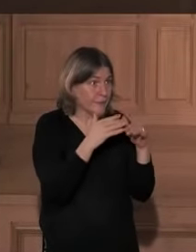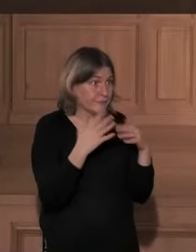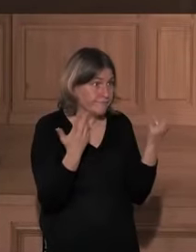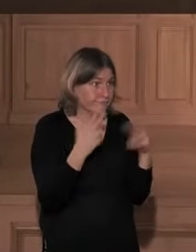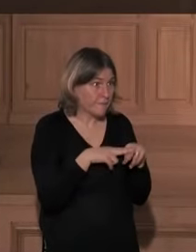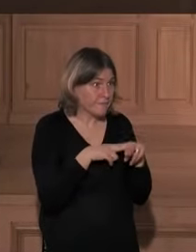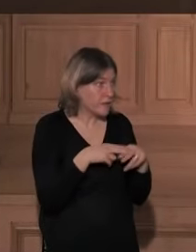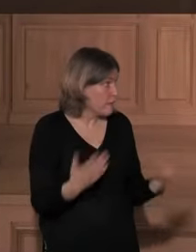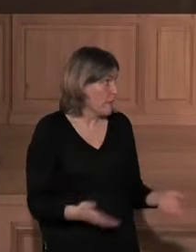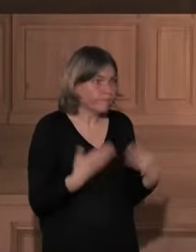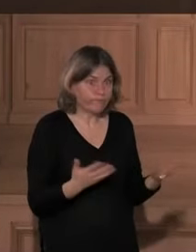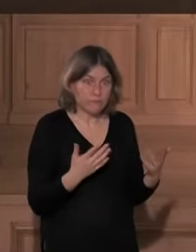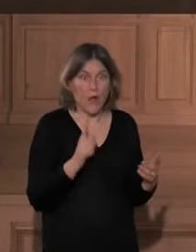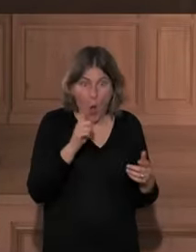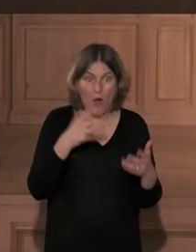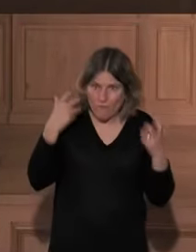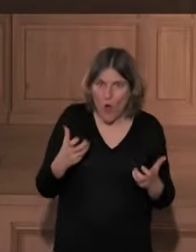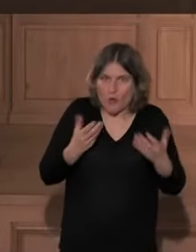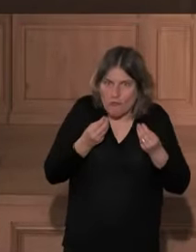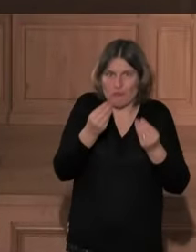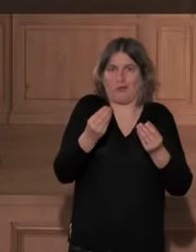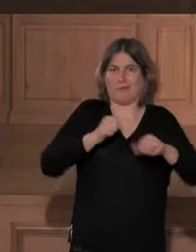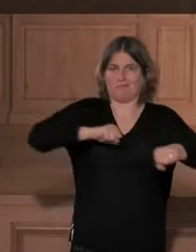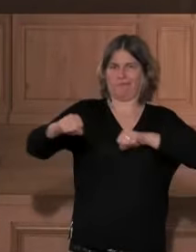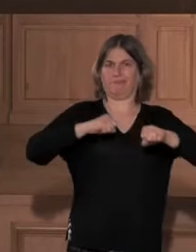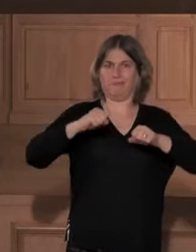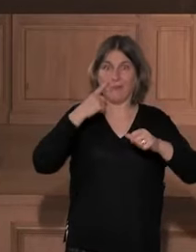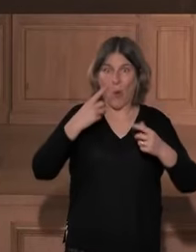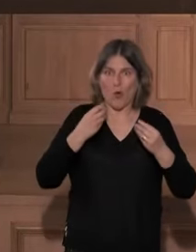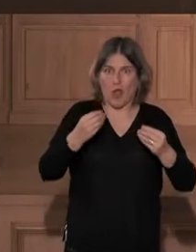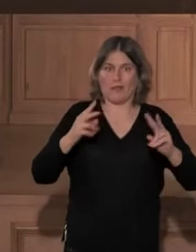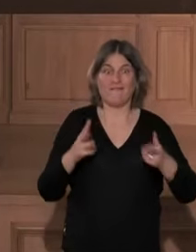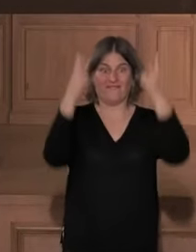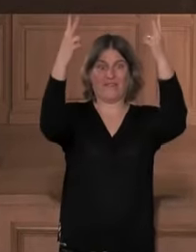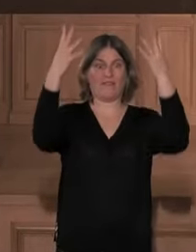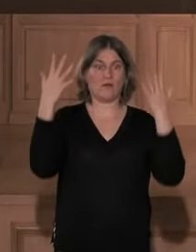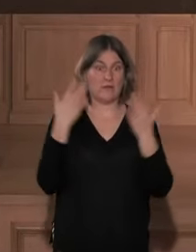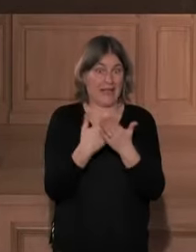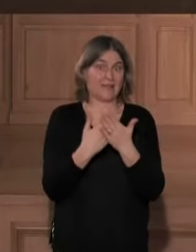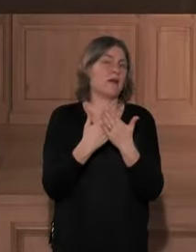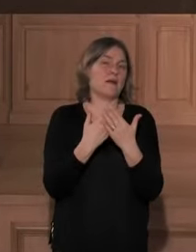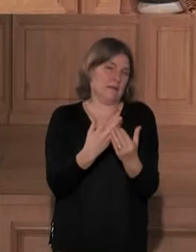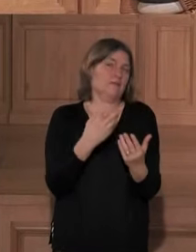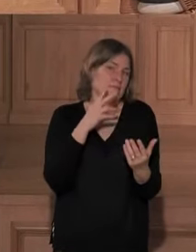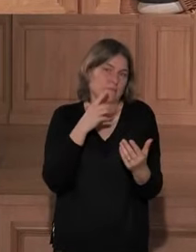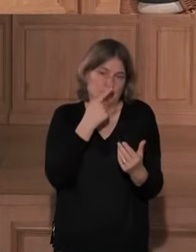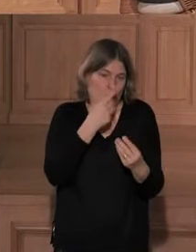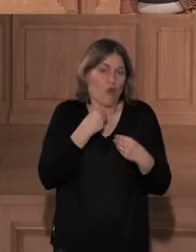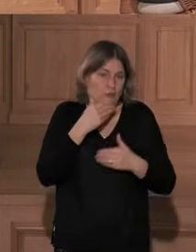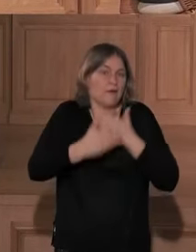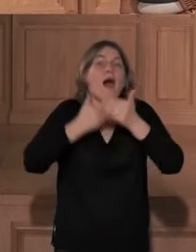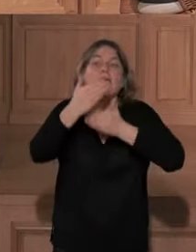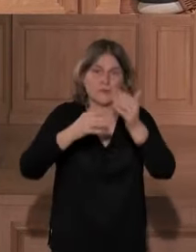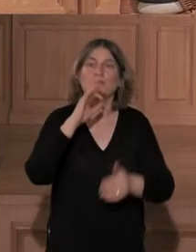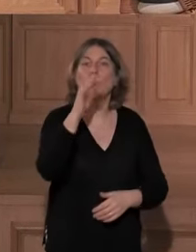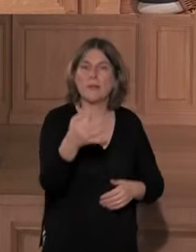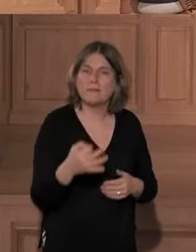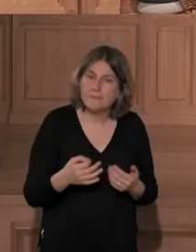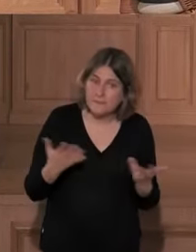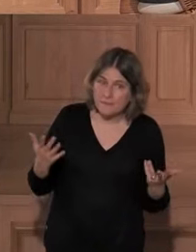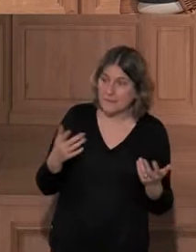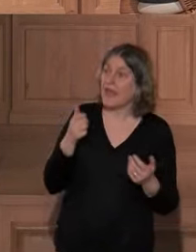toujours intéressé, finalement, à la personne. Voilà. C'est ce qui nous a fait avancer, je pense. D'accord. Et de mémoire, vous étiez, vous, à ce moment-là,